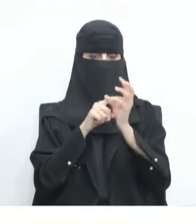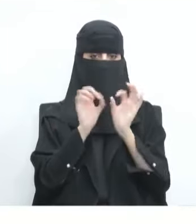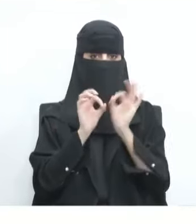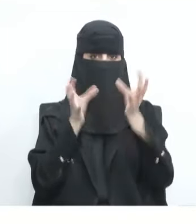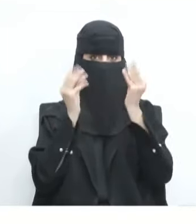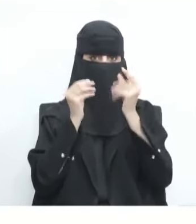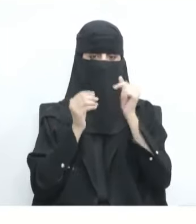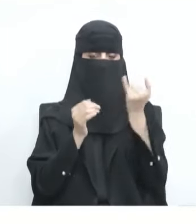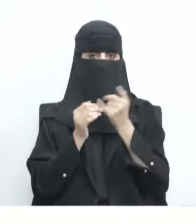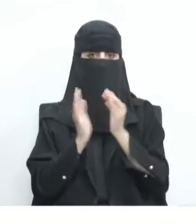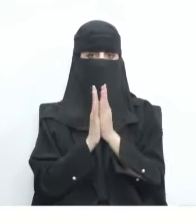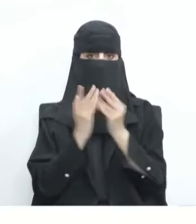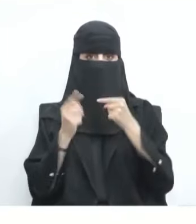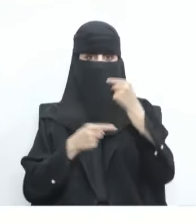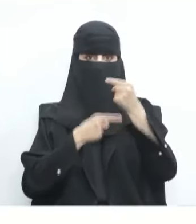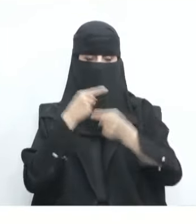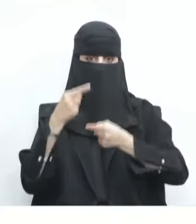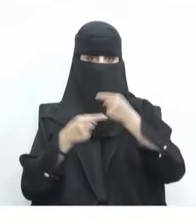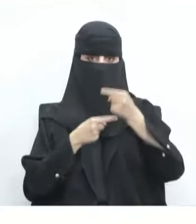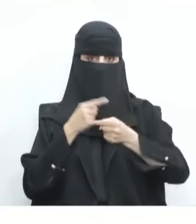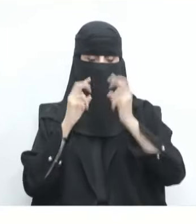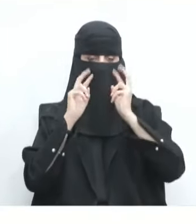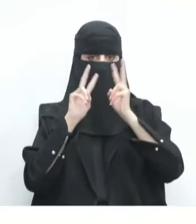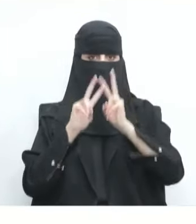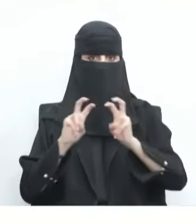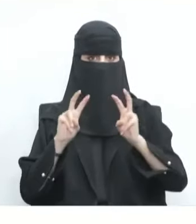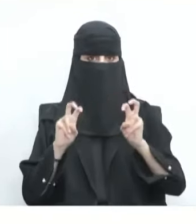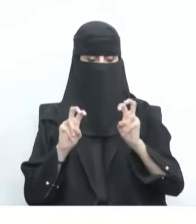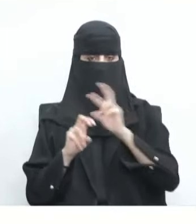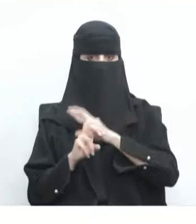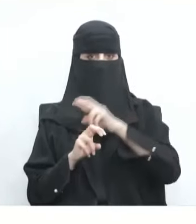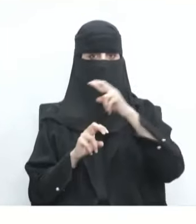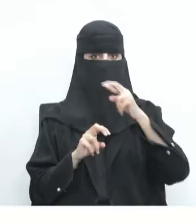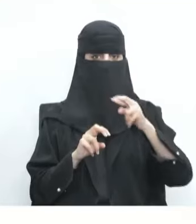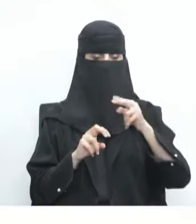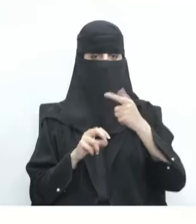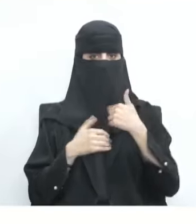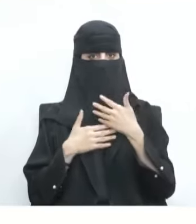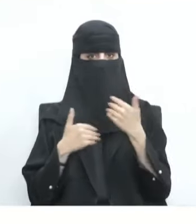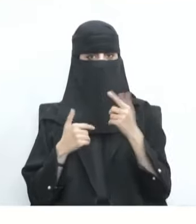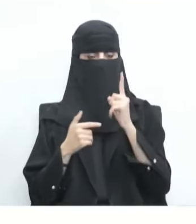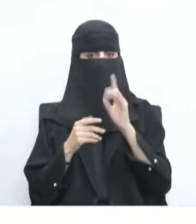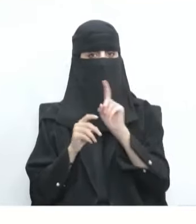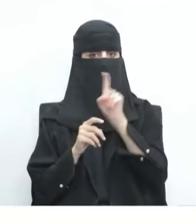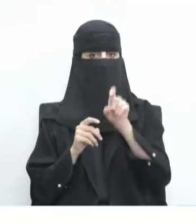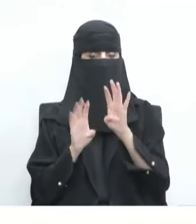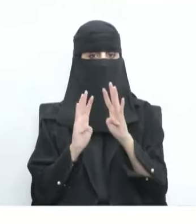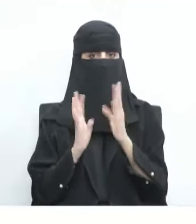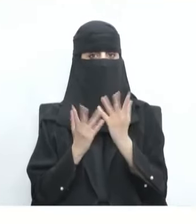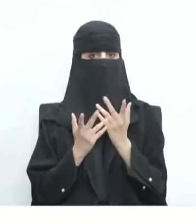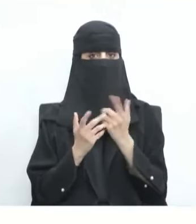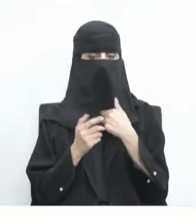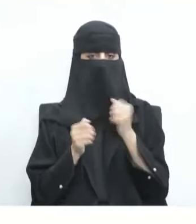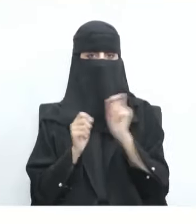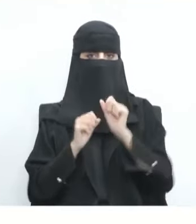والاطلاع المستمر اعجبني حديثها فقلت ولكن كيف وانا لا